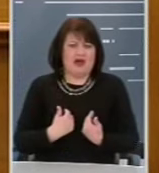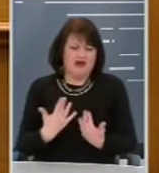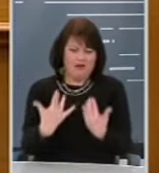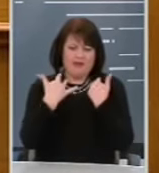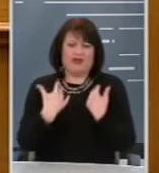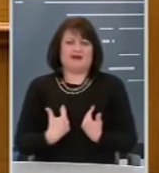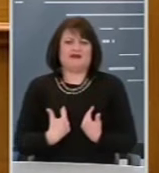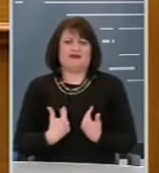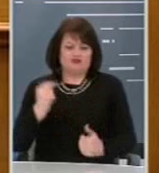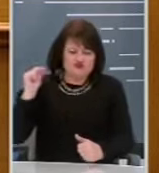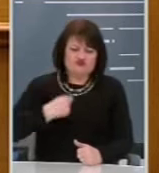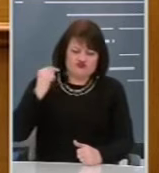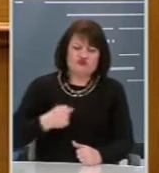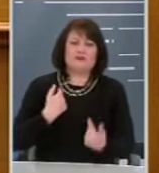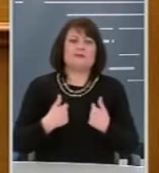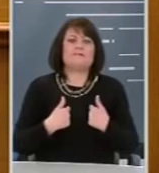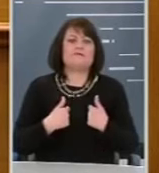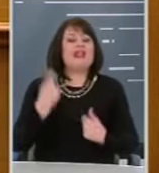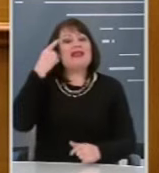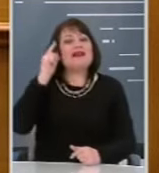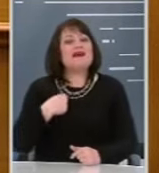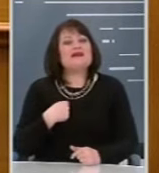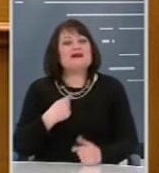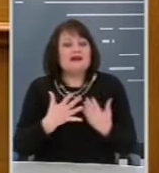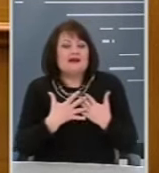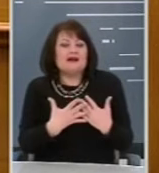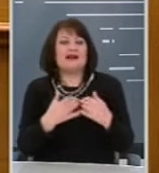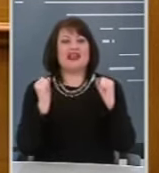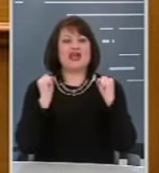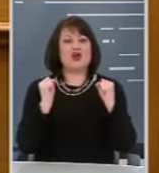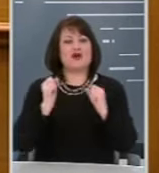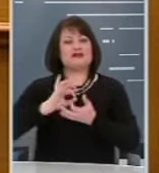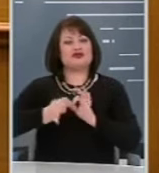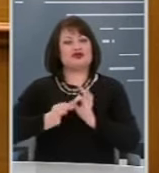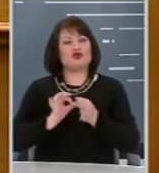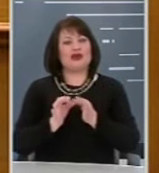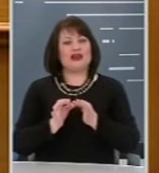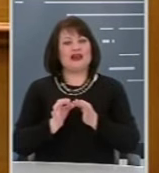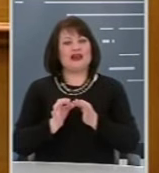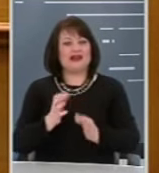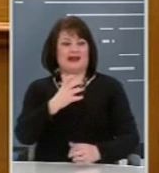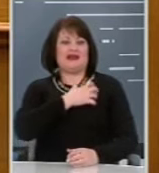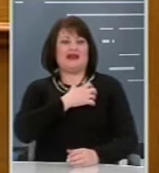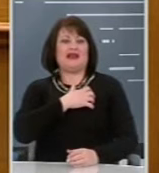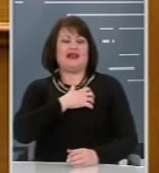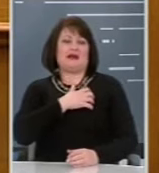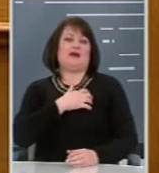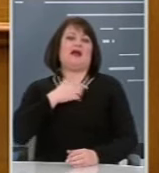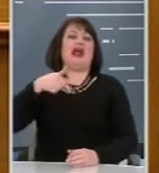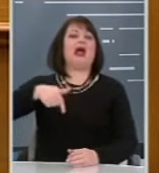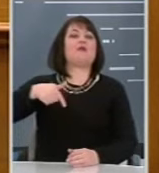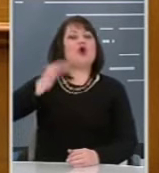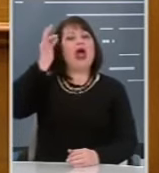όμως αυτοί που με στοχοποίησαν ότι ένας από τους αγαπημένους μου ήρωες στην ιστορία είναι ο συνταγματάρχης καμπρόν ο